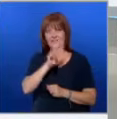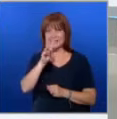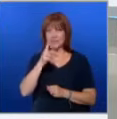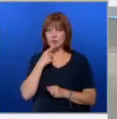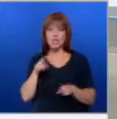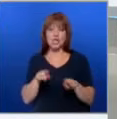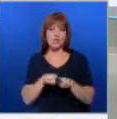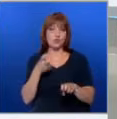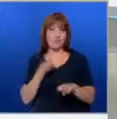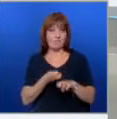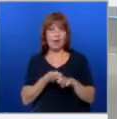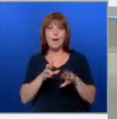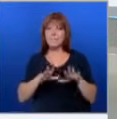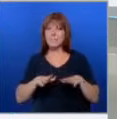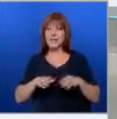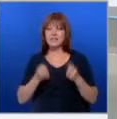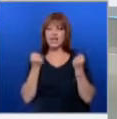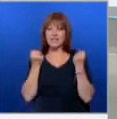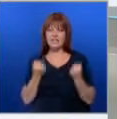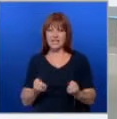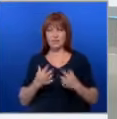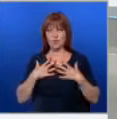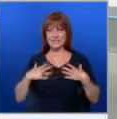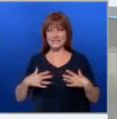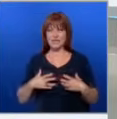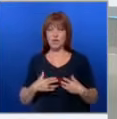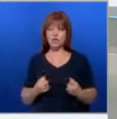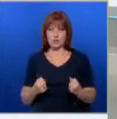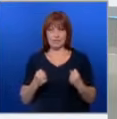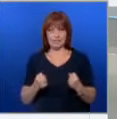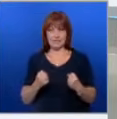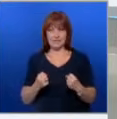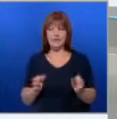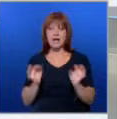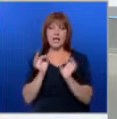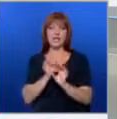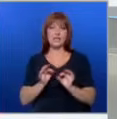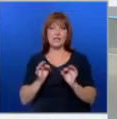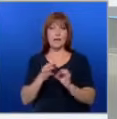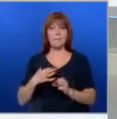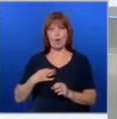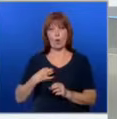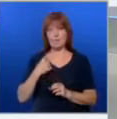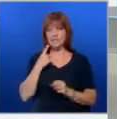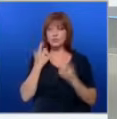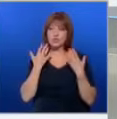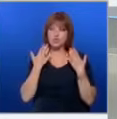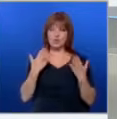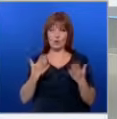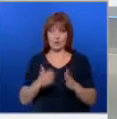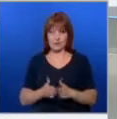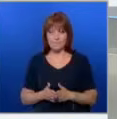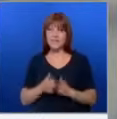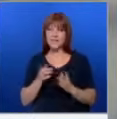години, също е в болницата. Приети са в тежко общо състояние, но са стабилизирани. И сега вече няма опасност за живота